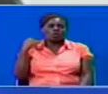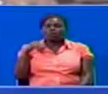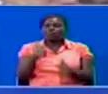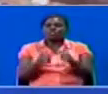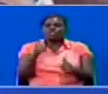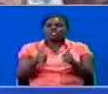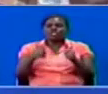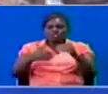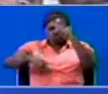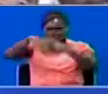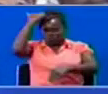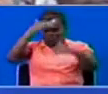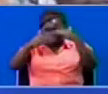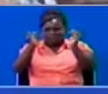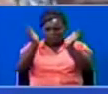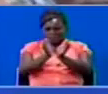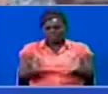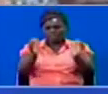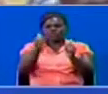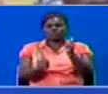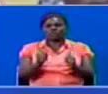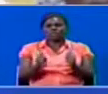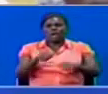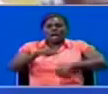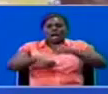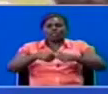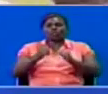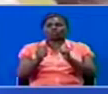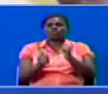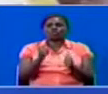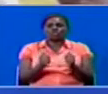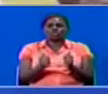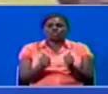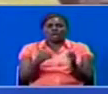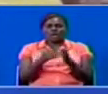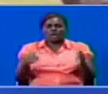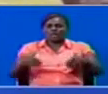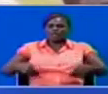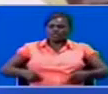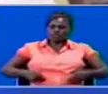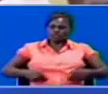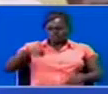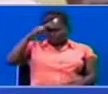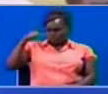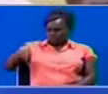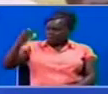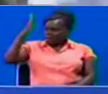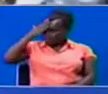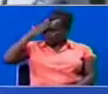gani. Hatua gani kama serikali umechukua dhiki hao vijana, kwa sababu